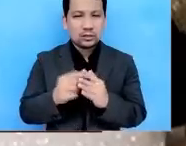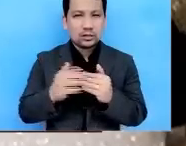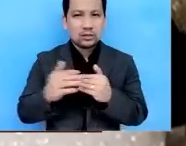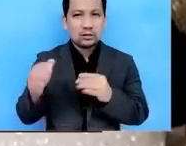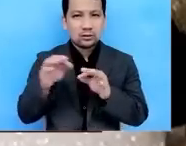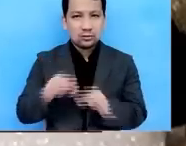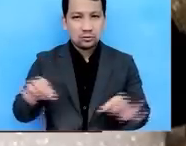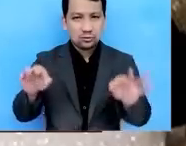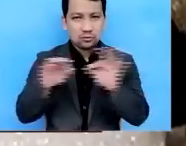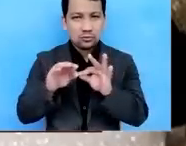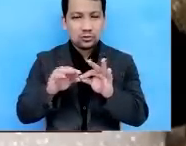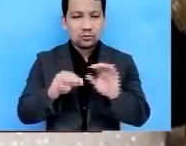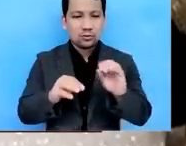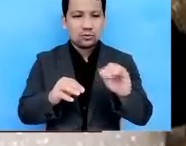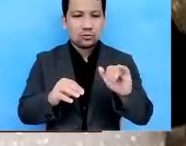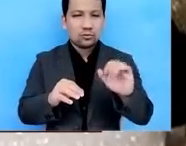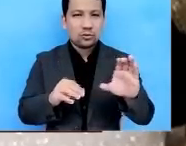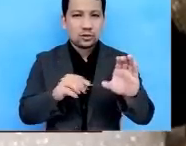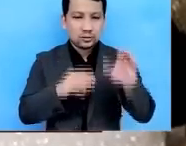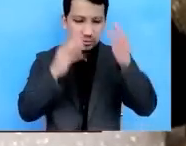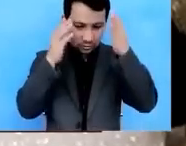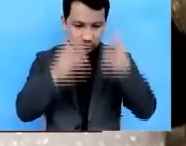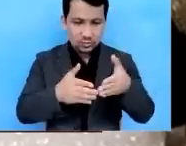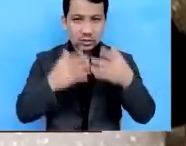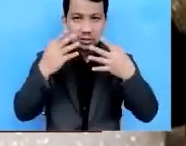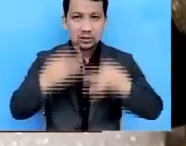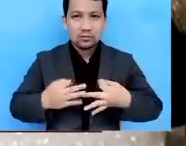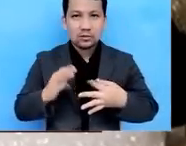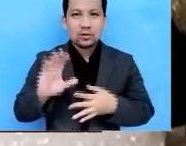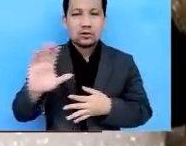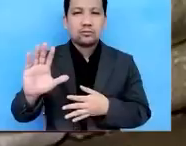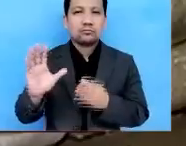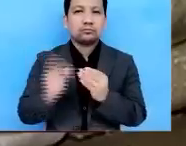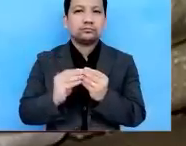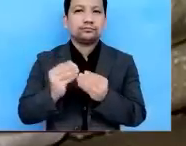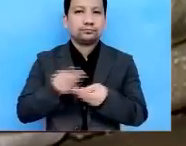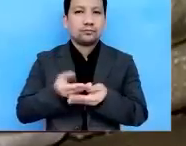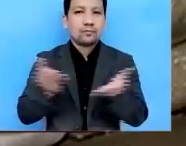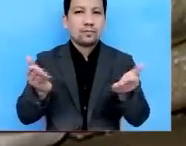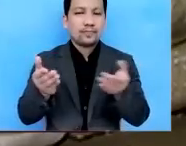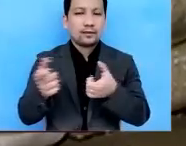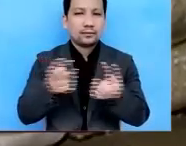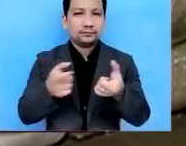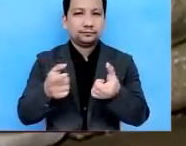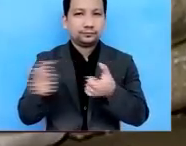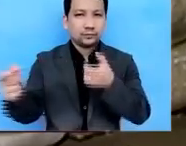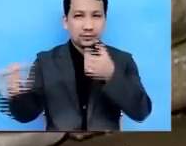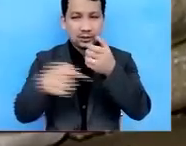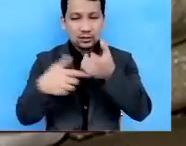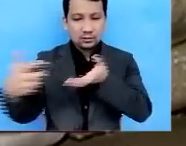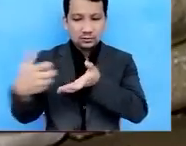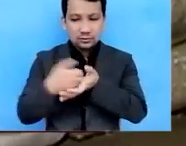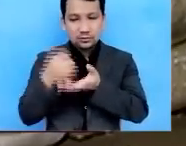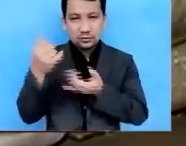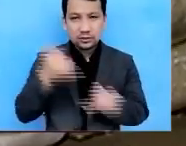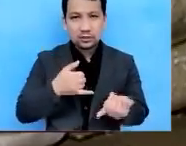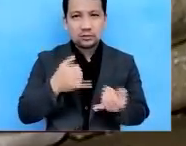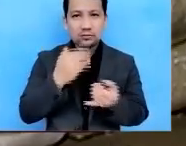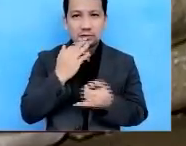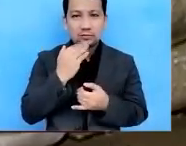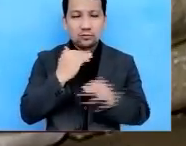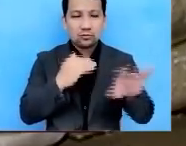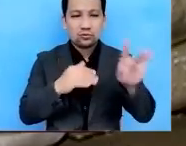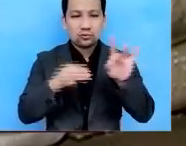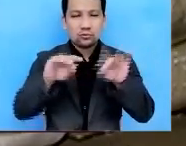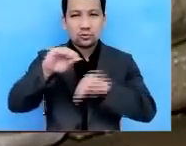raw magtalaga ng OAC na magdedesisyon para sa ahensya tulad ng pamamahala sa pagdating ng inangkat na asukal habang wala pang napipiling